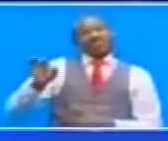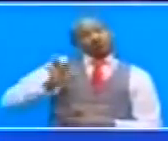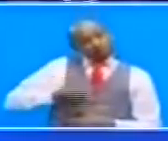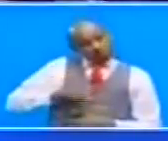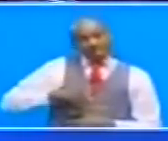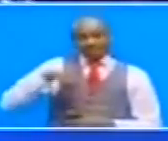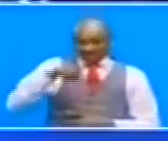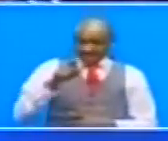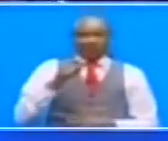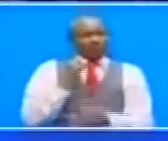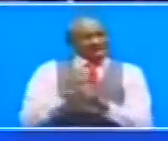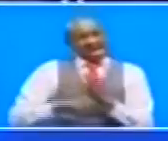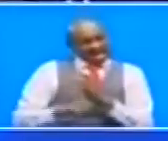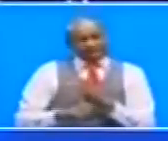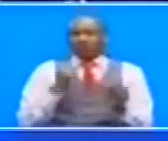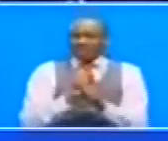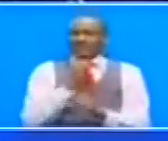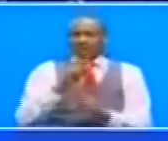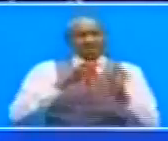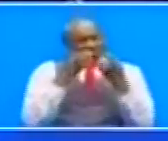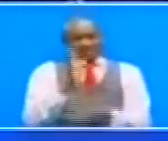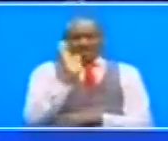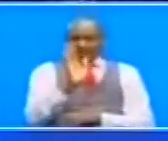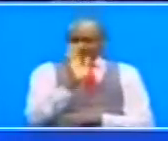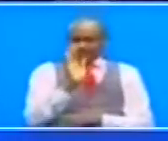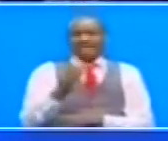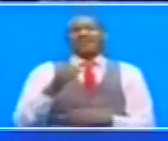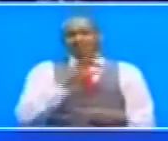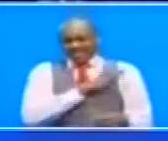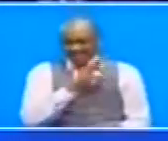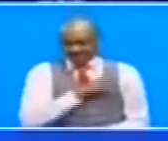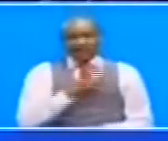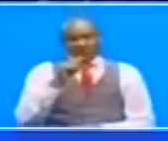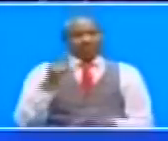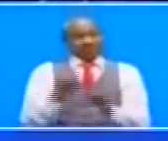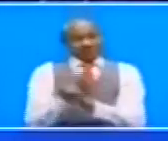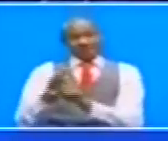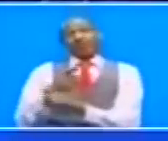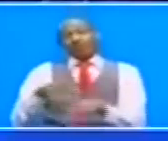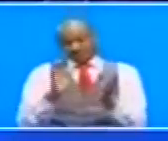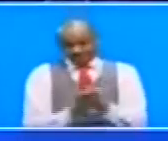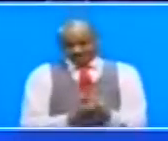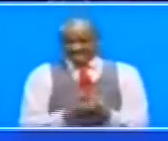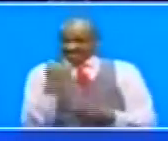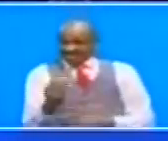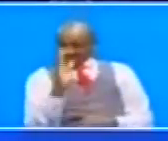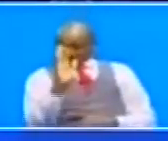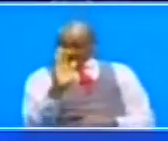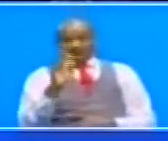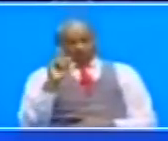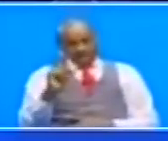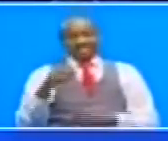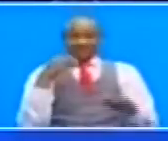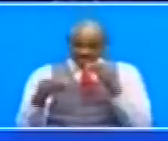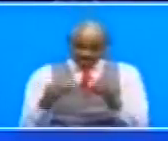amejikusuru na kujisabili pakubwa kuhakikisha familia yake hii inafaidika kwa kila hali. Licha mtoto wake mlemavu,